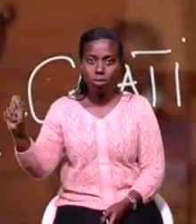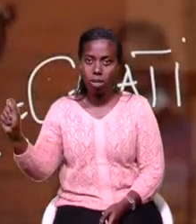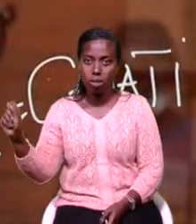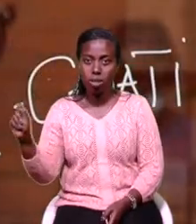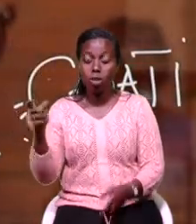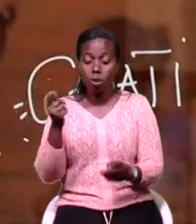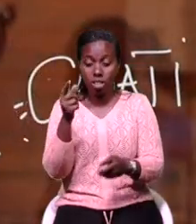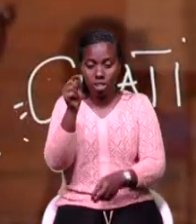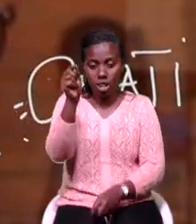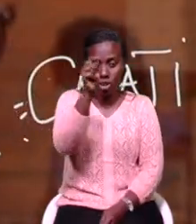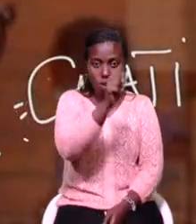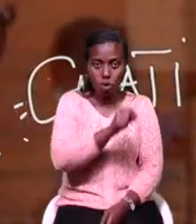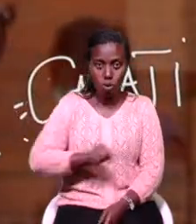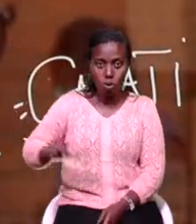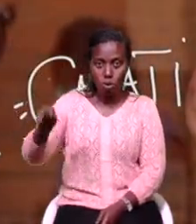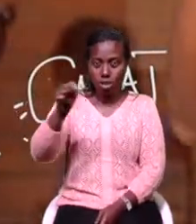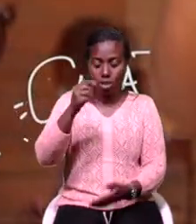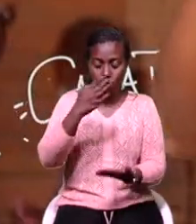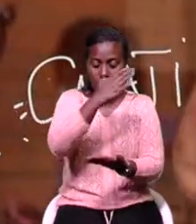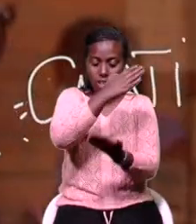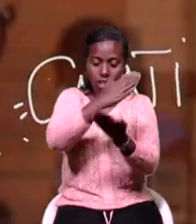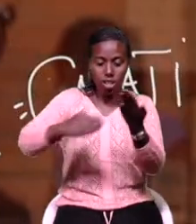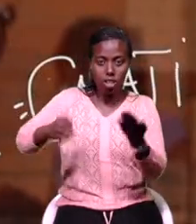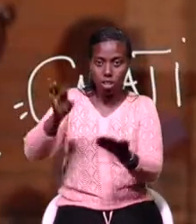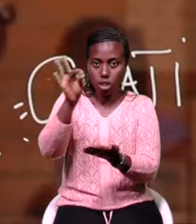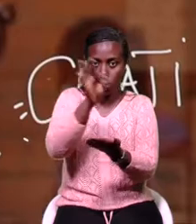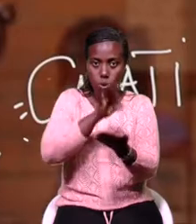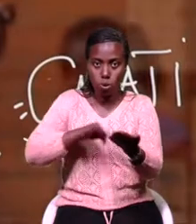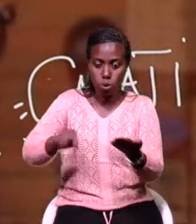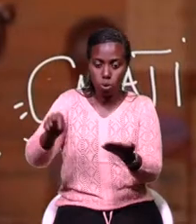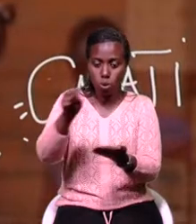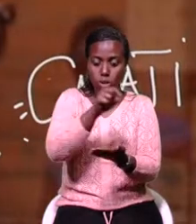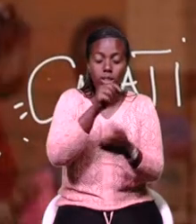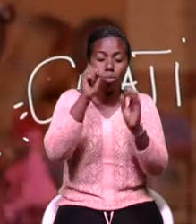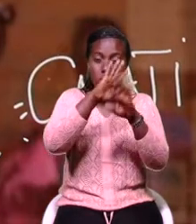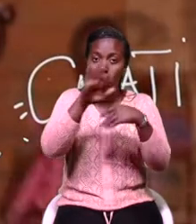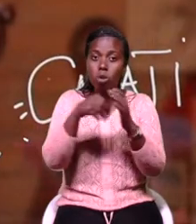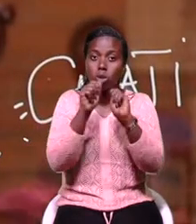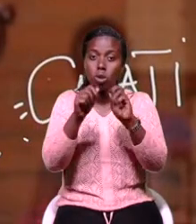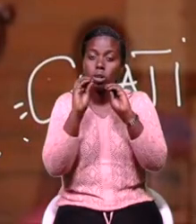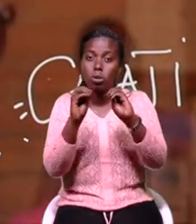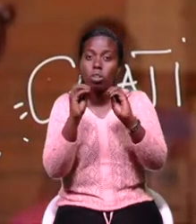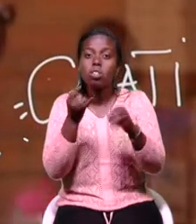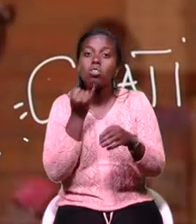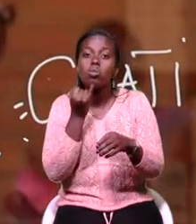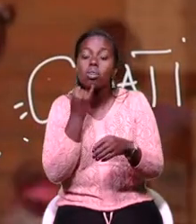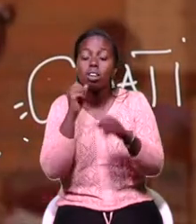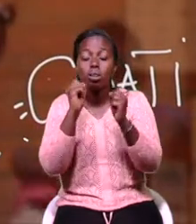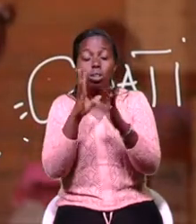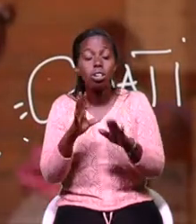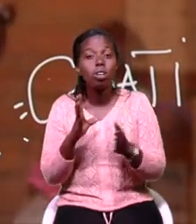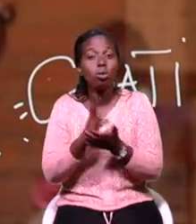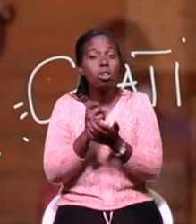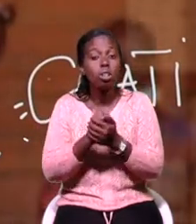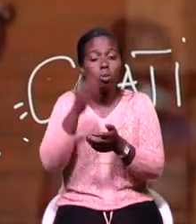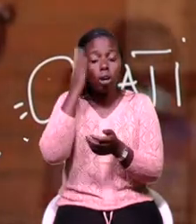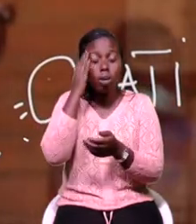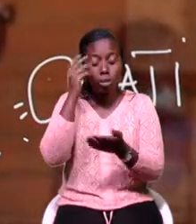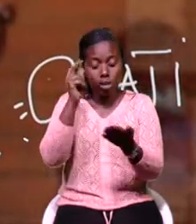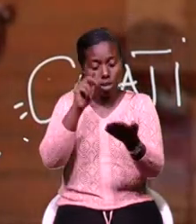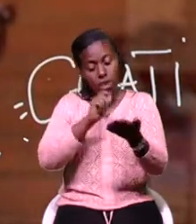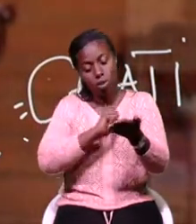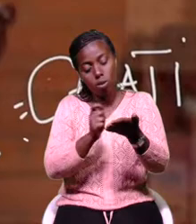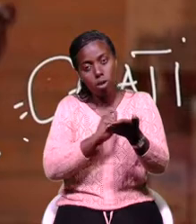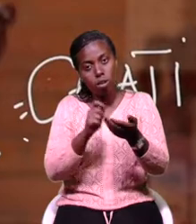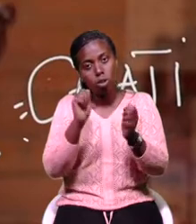tukagira uruziga, tukagira igice cy'uruziga. Ibi byose ni ibintu ushobora kwigisha umwana kugira ngo amenye kwandika. Ariko ushobora